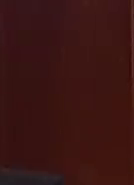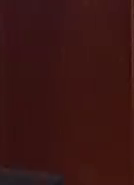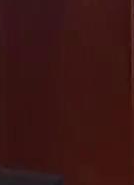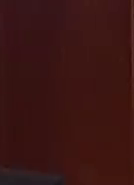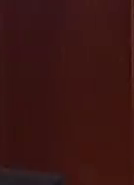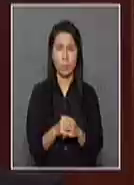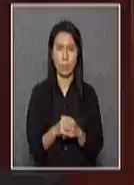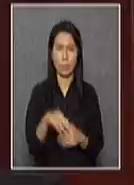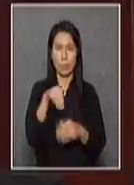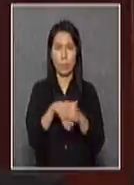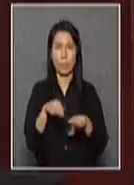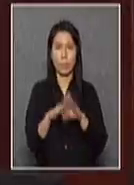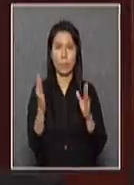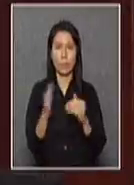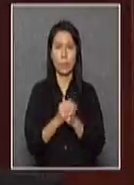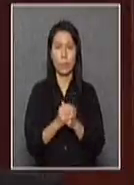開始表決。